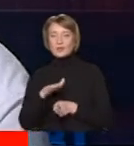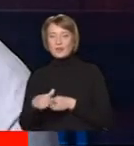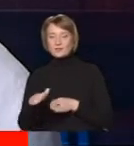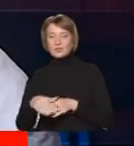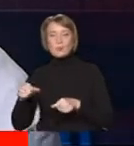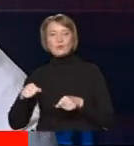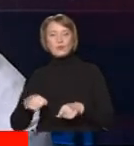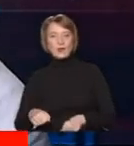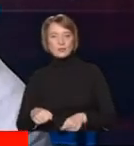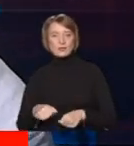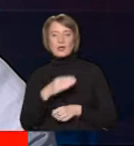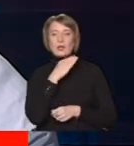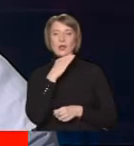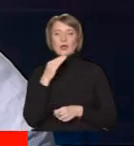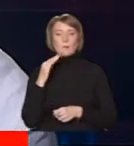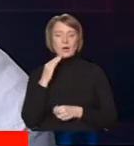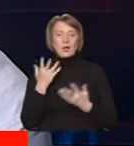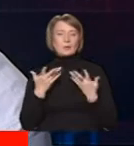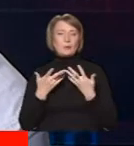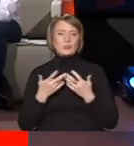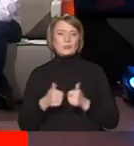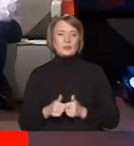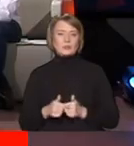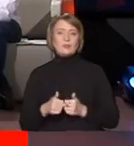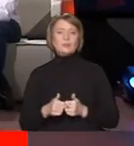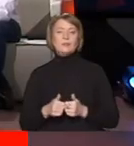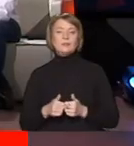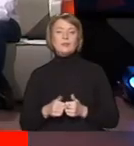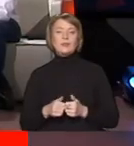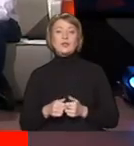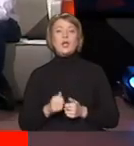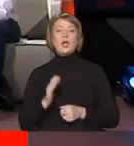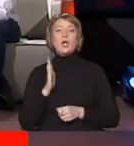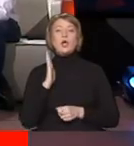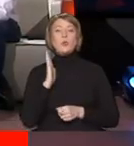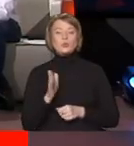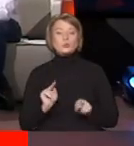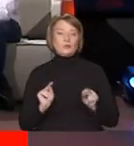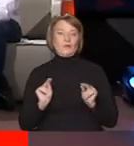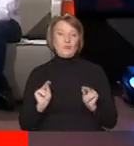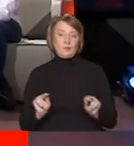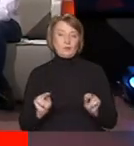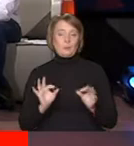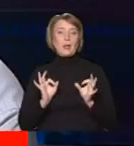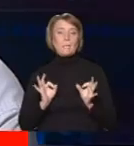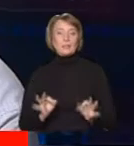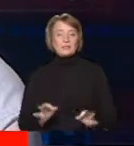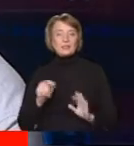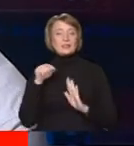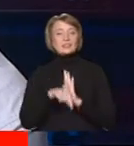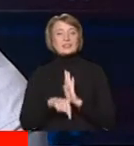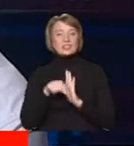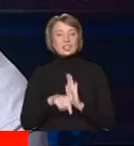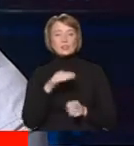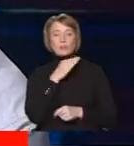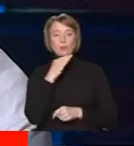кажучи, пропонується. Так? І багато дуже механізмів. Хоча, знов-таки, будучи максимально відвертим, так, і правдивим, слід зазначити, що